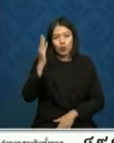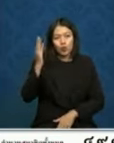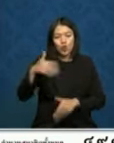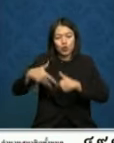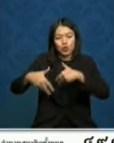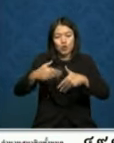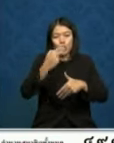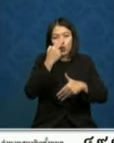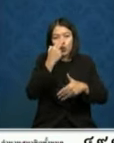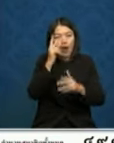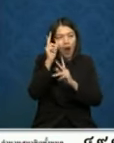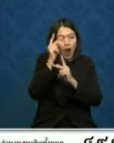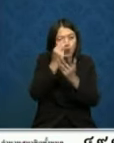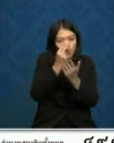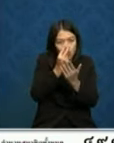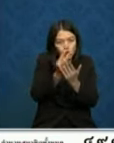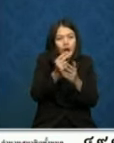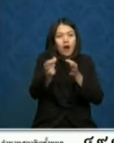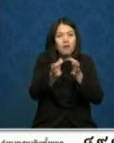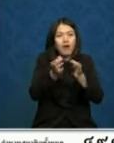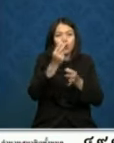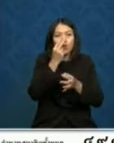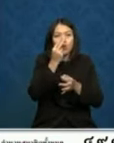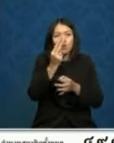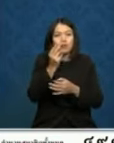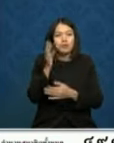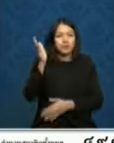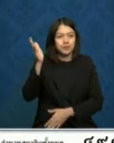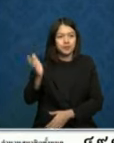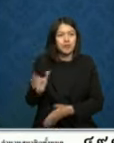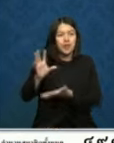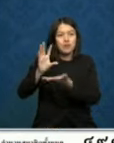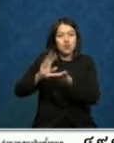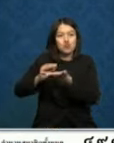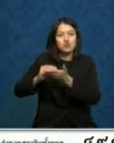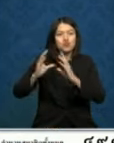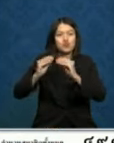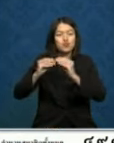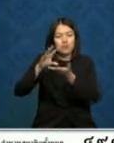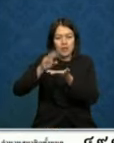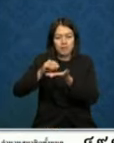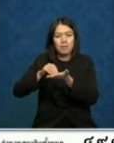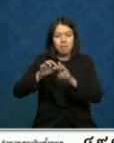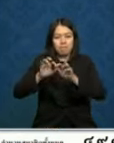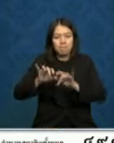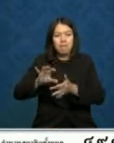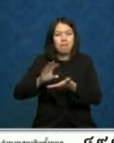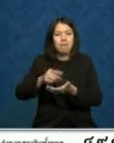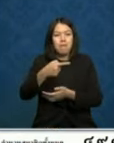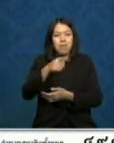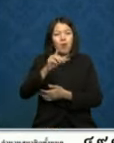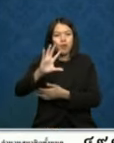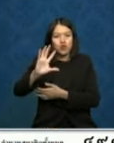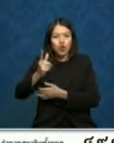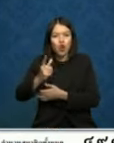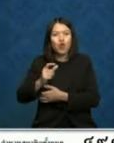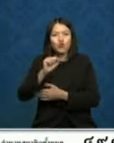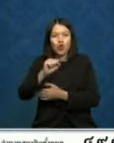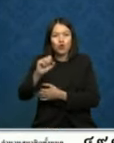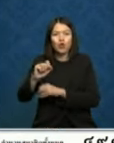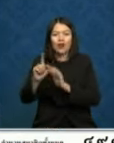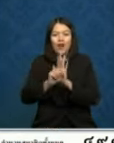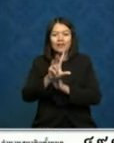ประชาชนสื่อมวลชนไปดูได้ผมอธิบายให้ฟังเลยนี่คือบันทึกการประชุมคณะกรรมการปปช.สภาผู้แทนราษฎรครั้